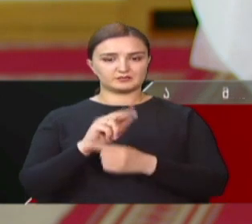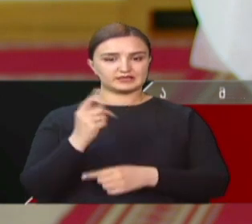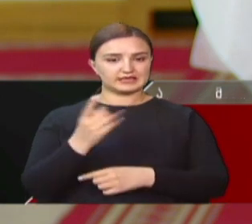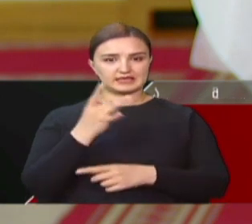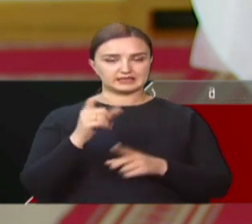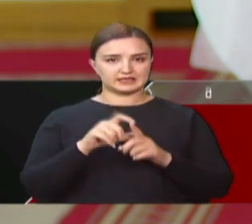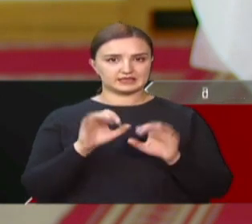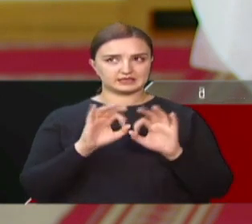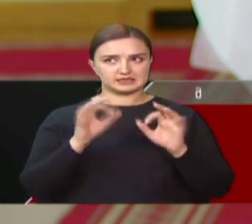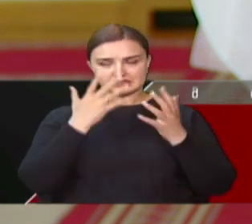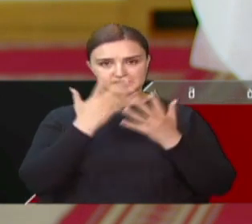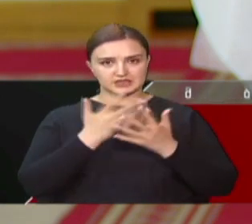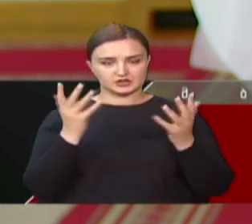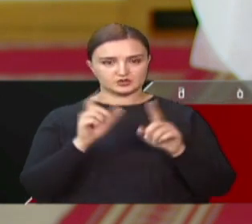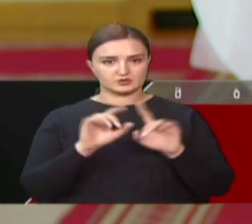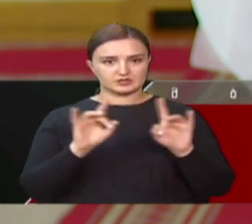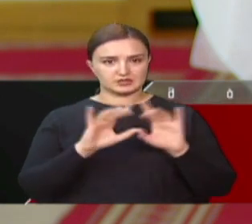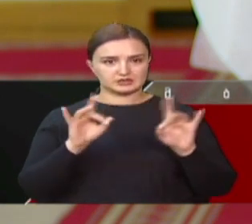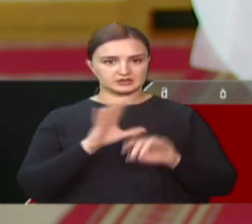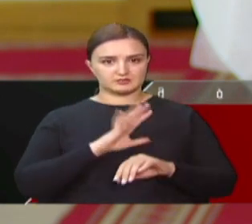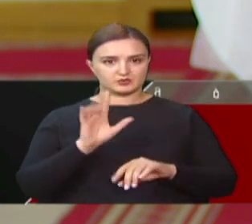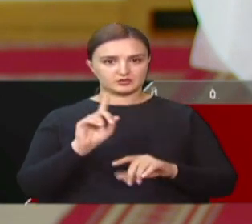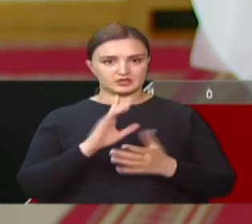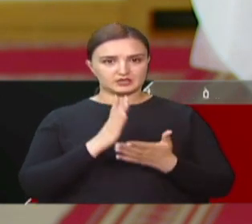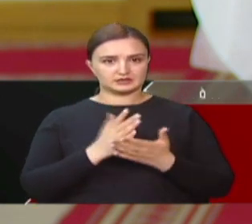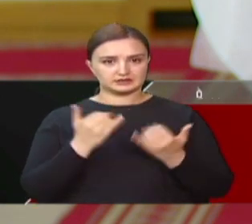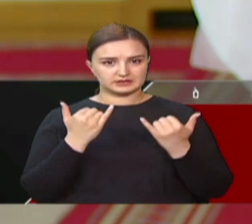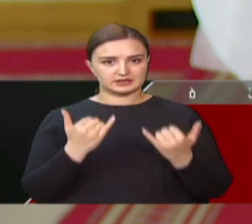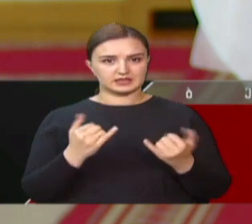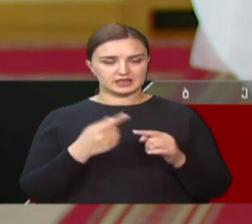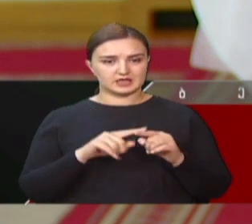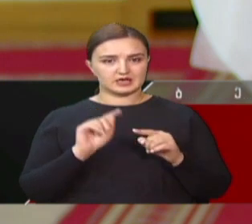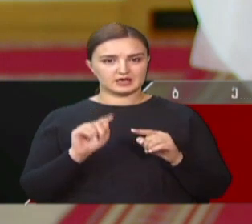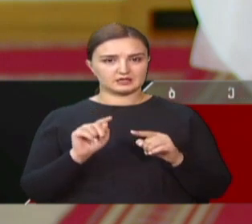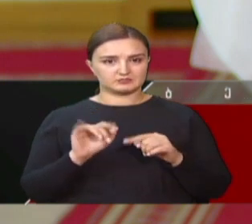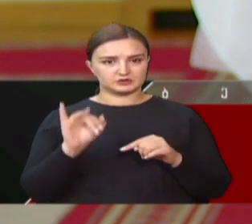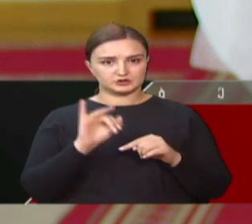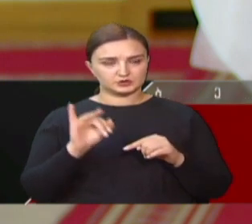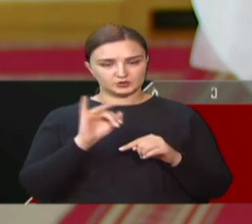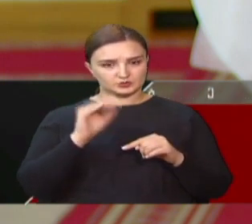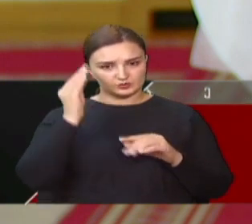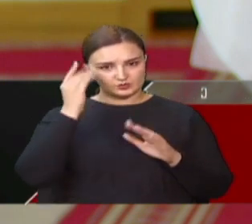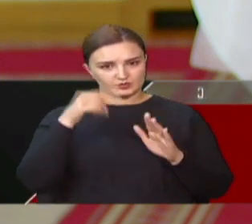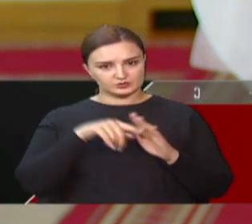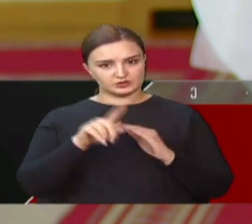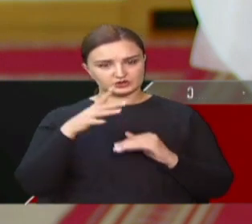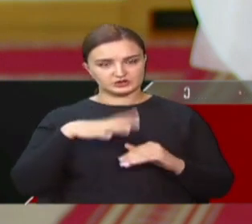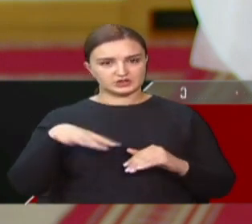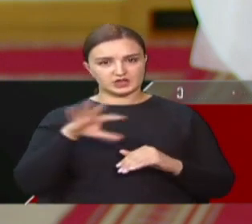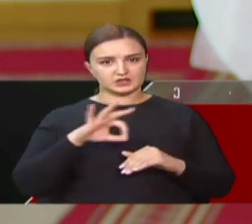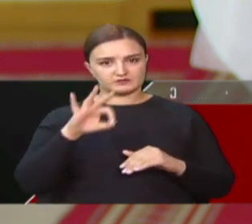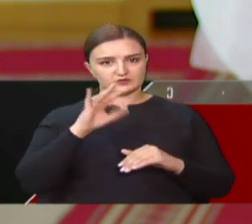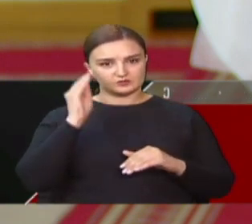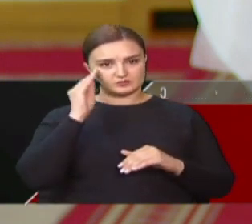არ გაუკეთებია საჯარო განცხადება, რა არის ახლა, აი ვთქვათ, ამ ისტორიულ კონტექსტში რაღაცა საქართველოს პოზიცია